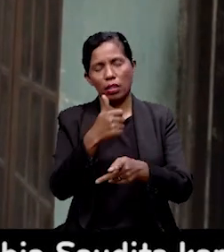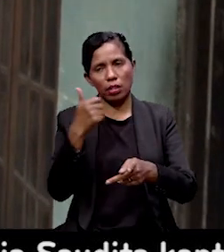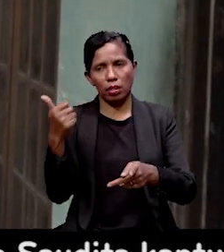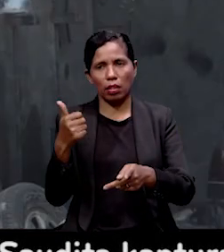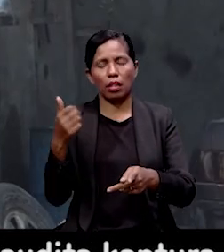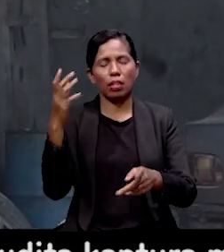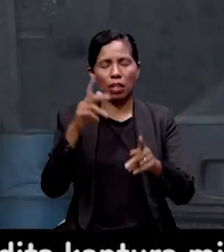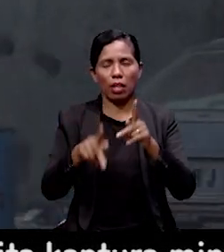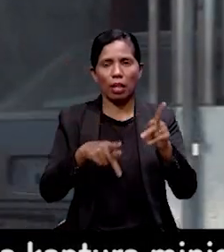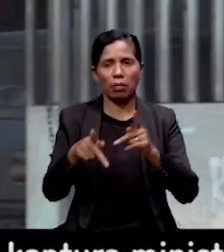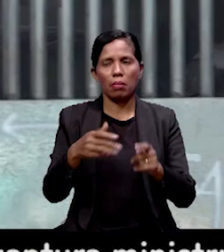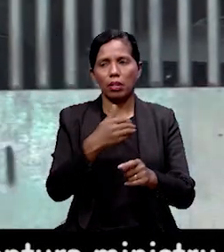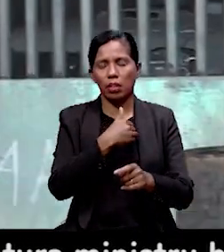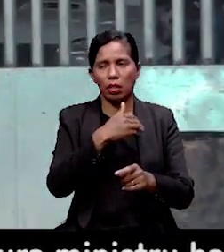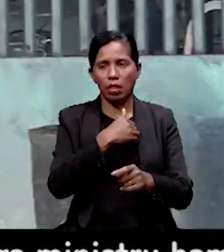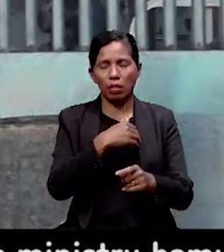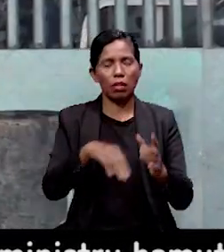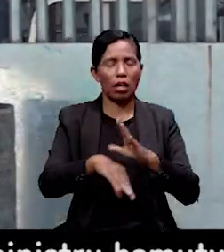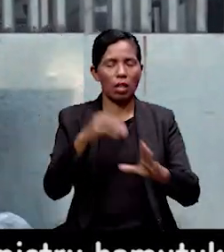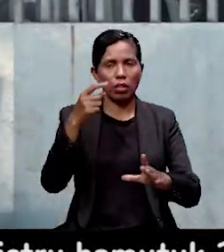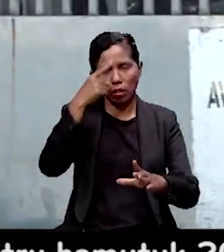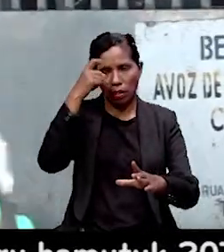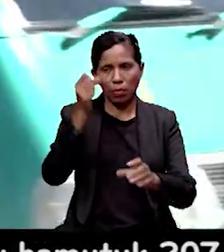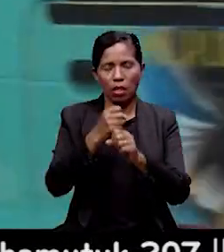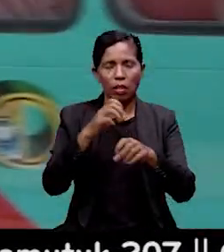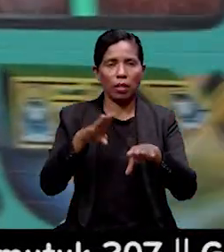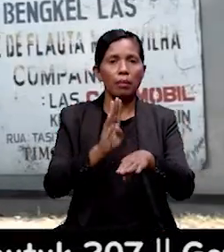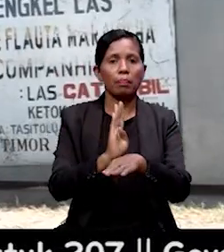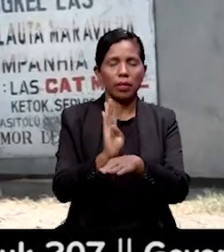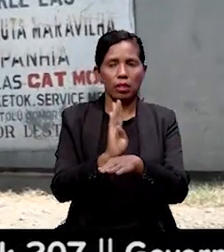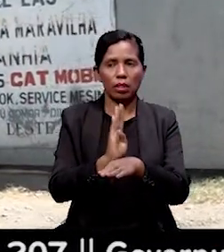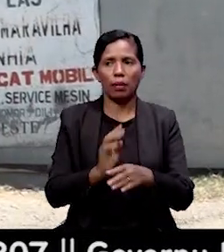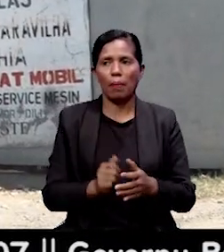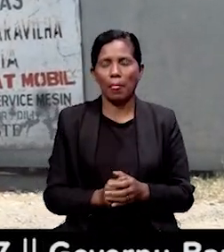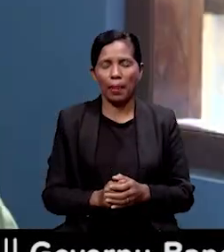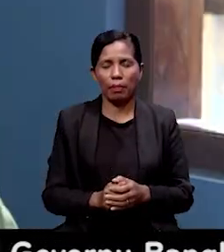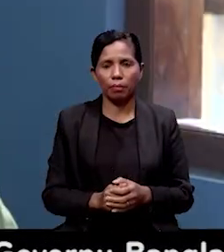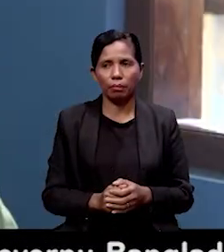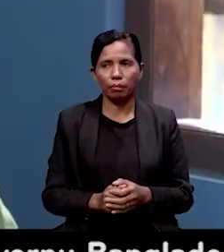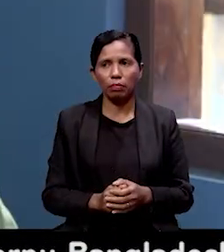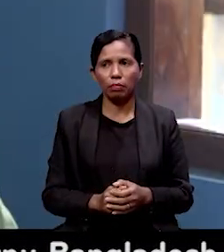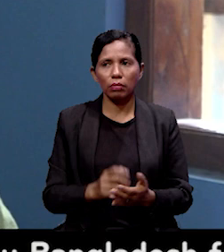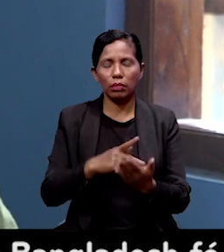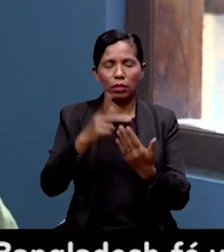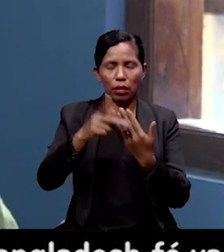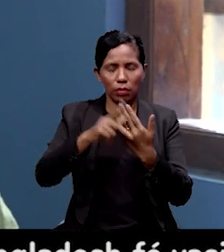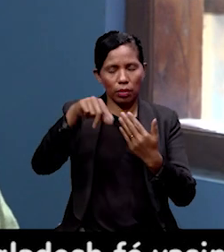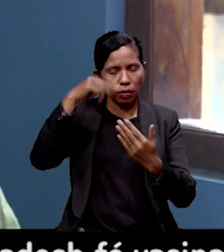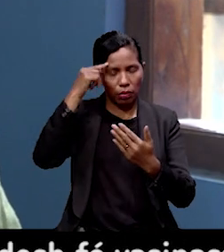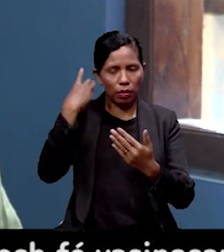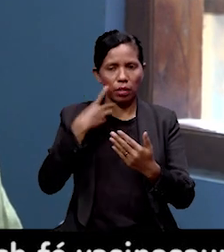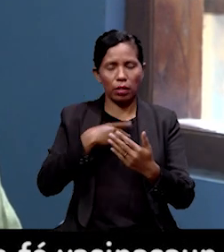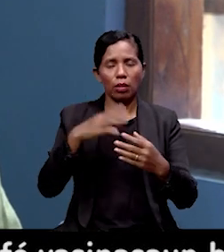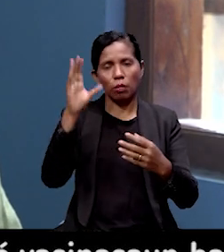Hela Komunidade Balung Maksidauk Sai, Tambah Halo Hela Negosiu. Programa Governo ini kita konsulta para kita buka